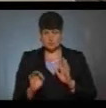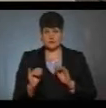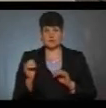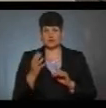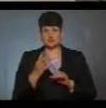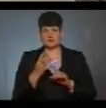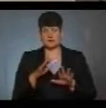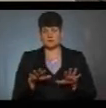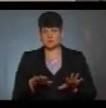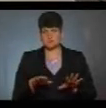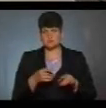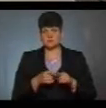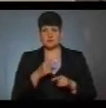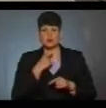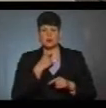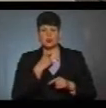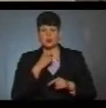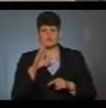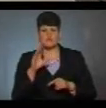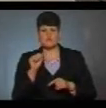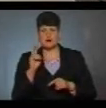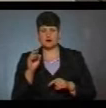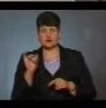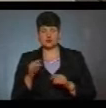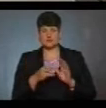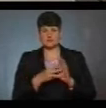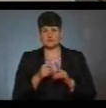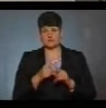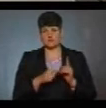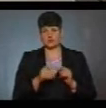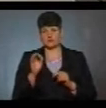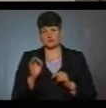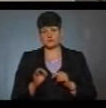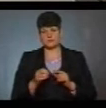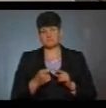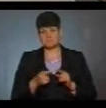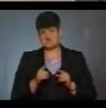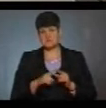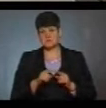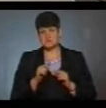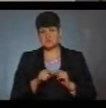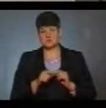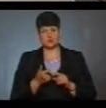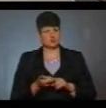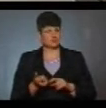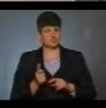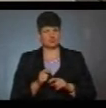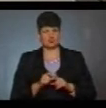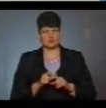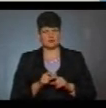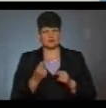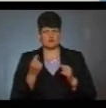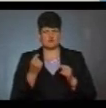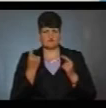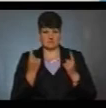четверте місце – це «Голос Вакарчука» 8,5%. Тобто це, безумовно, дуже стрімкий